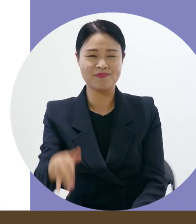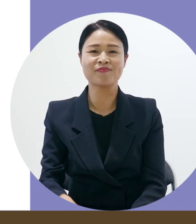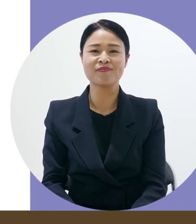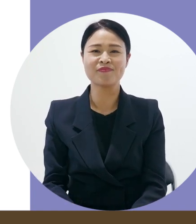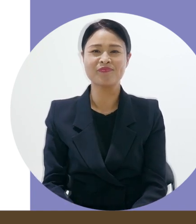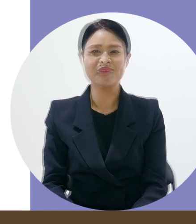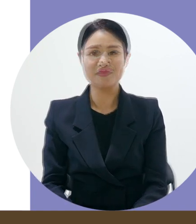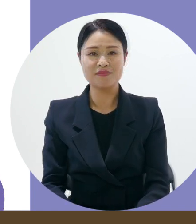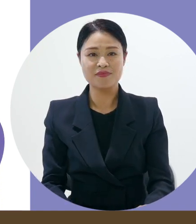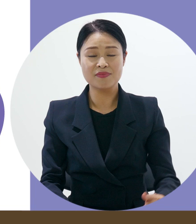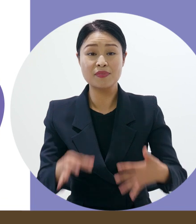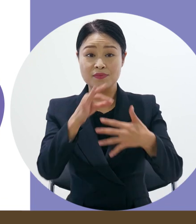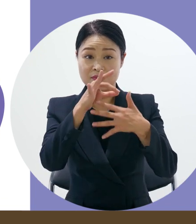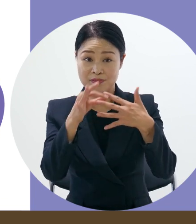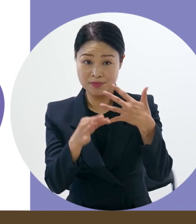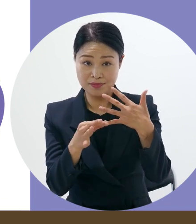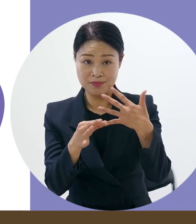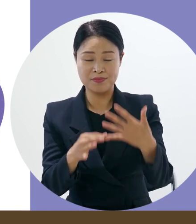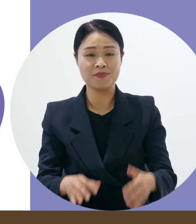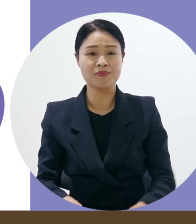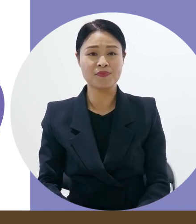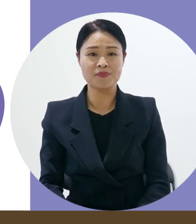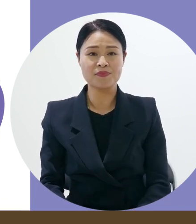설명합니다. 순서